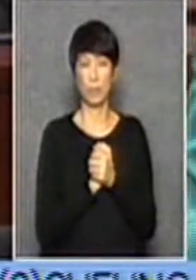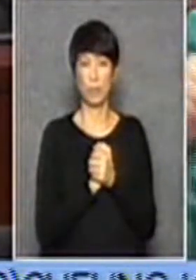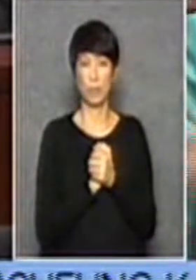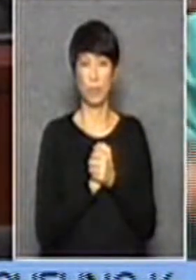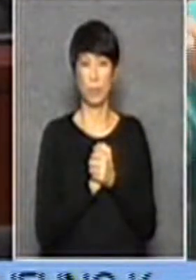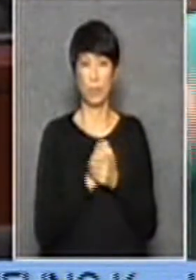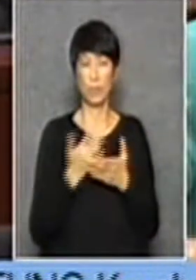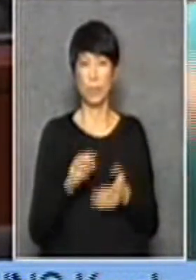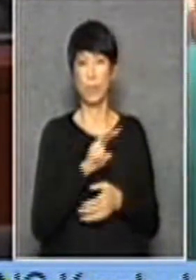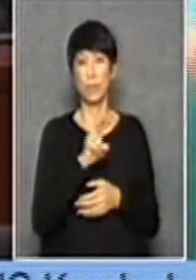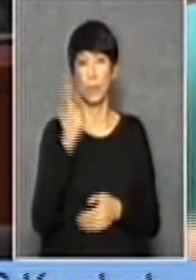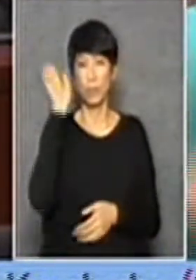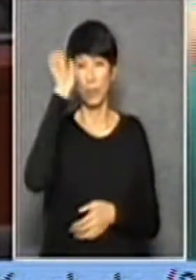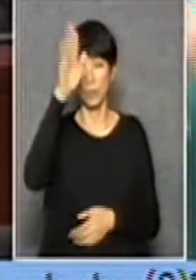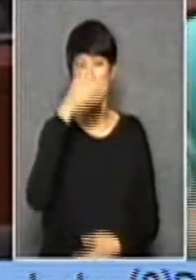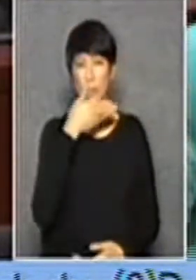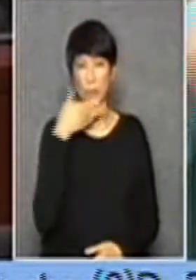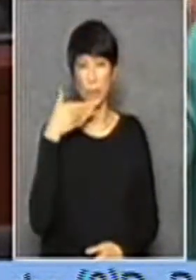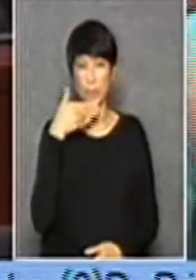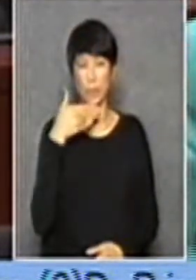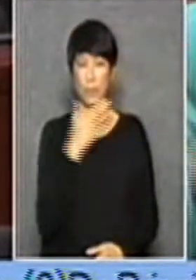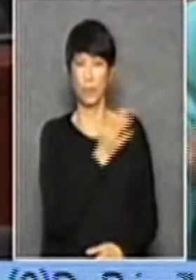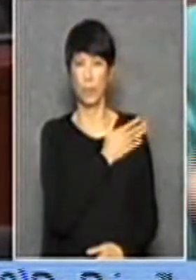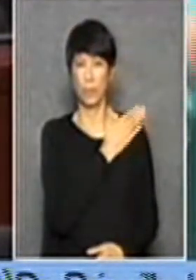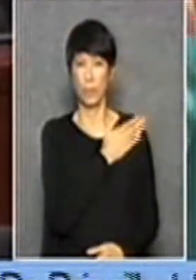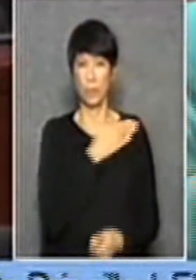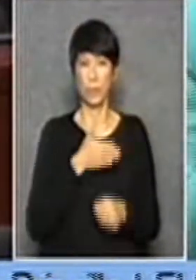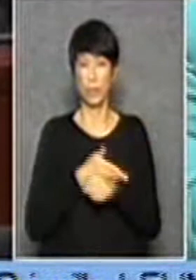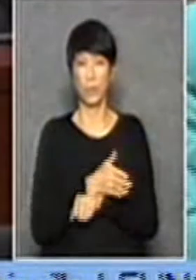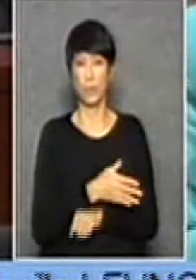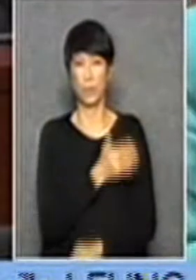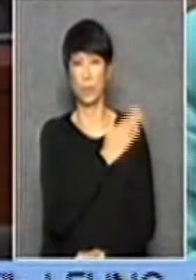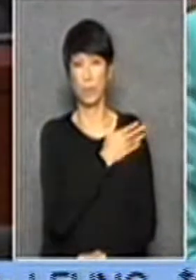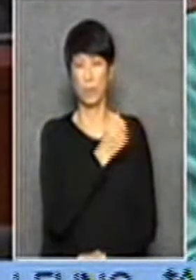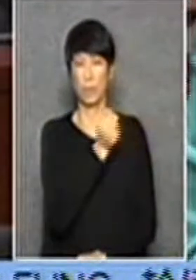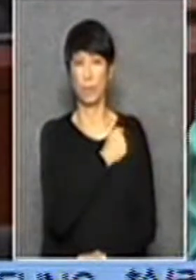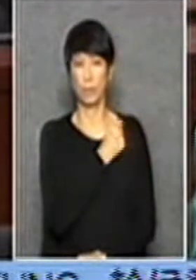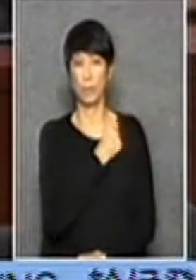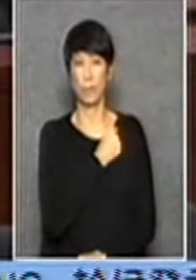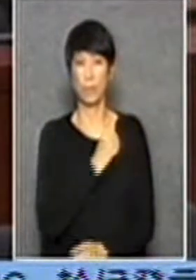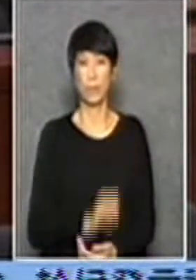们可以看到未来的青年要负担这个社会责任是很重的。